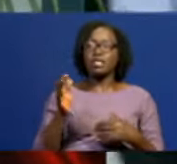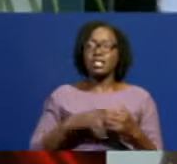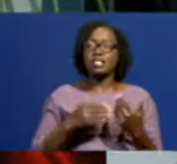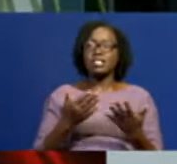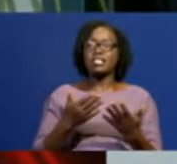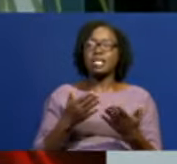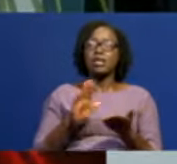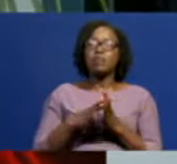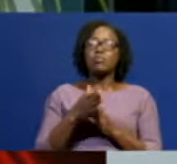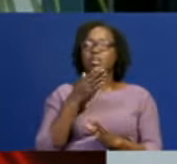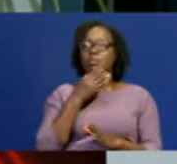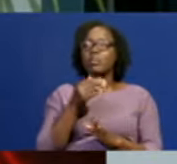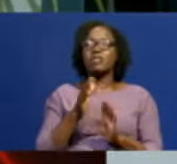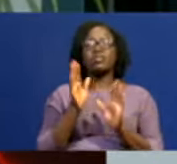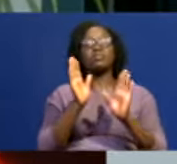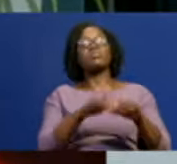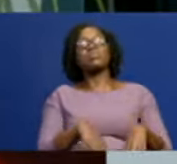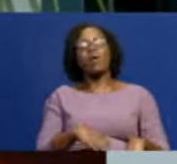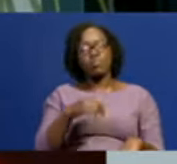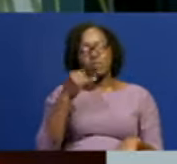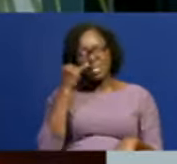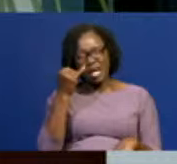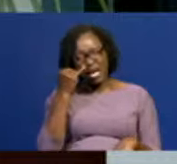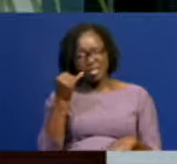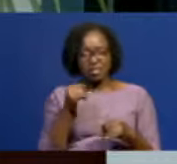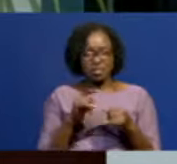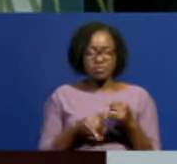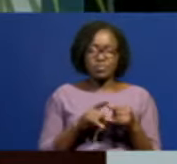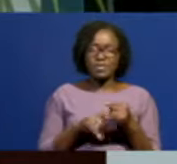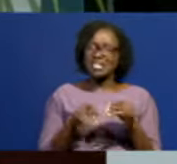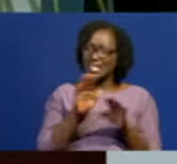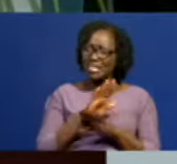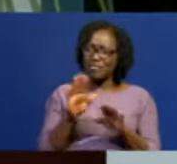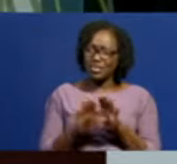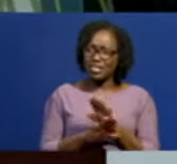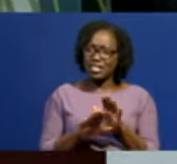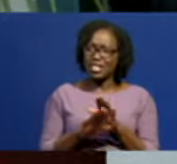mwanamume unafaa uache vitu kama dawa za kulevya, kila kitu